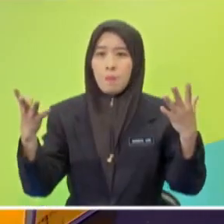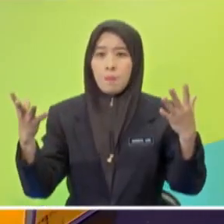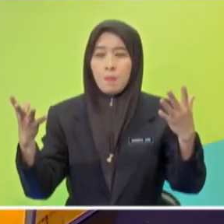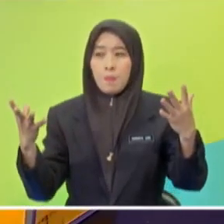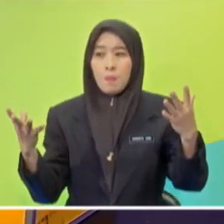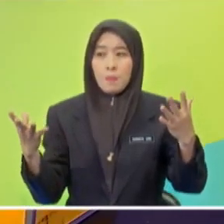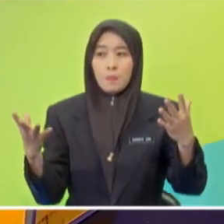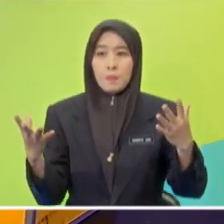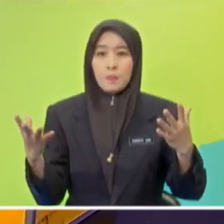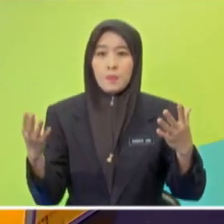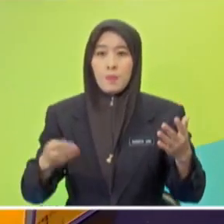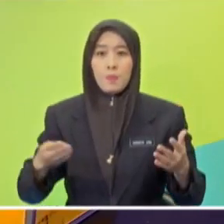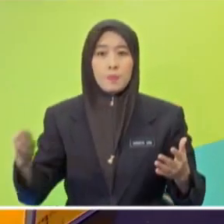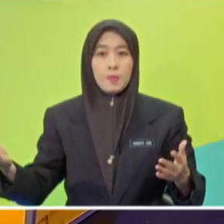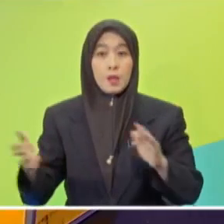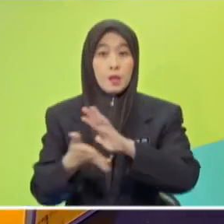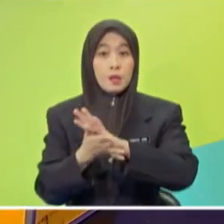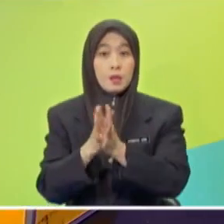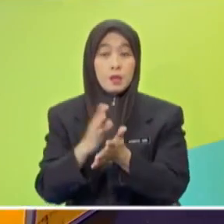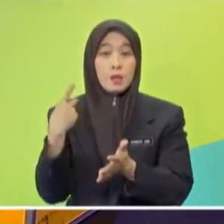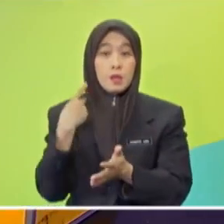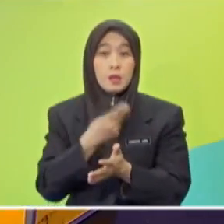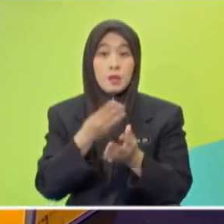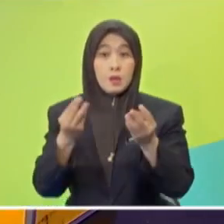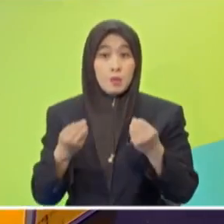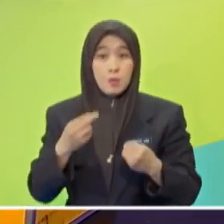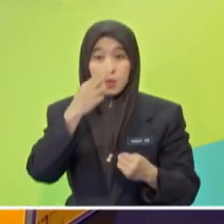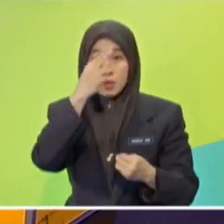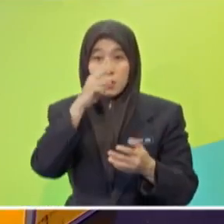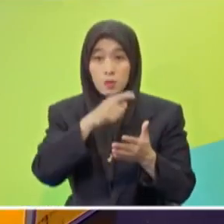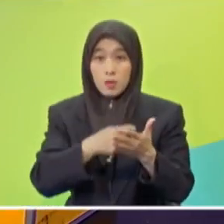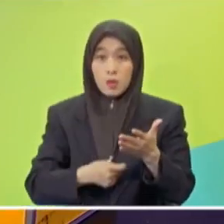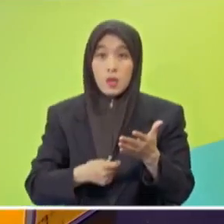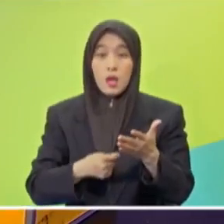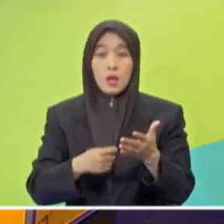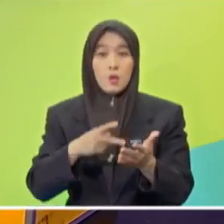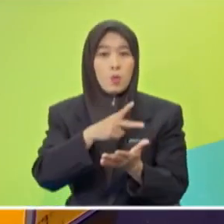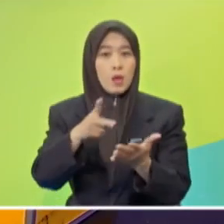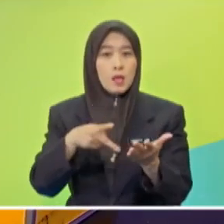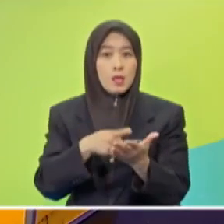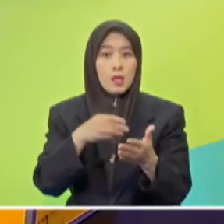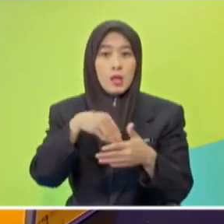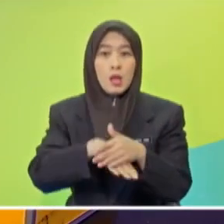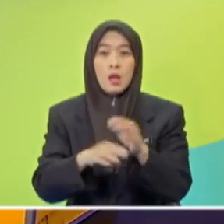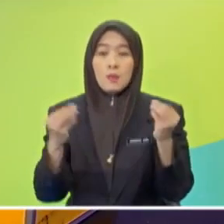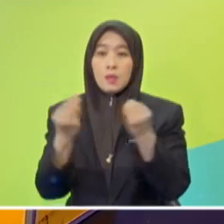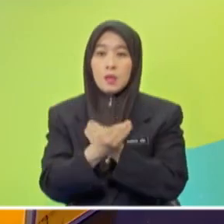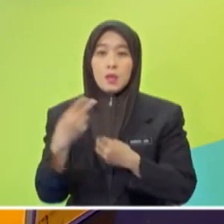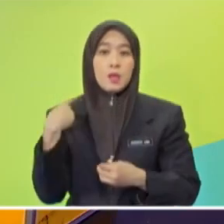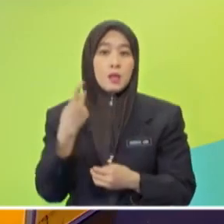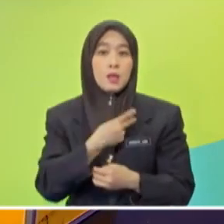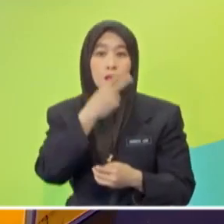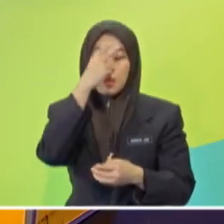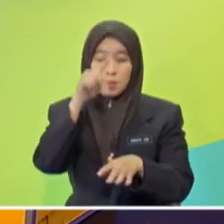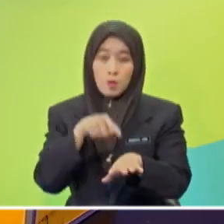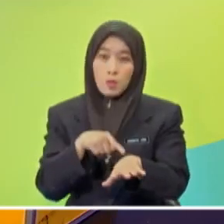jadi kita enggak tengok nilai quantity dalam matematika dalam masuk kalau masuk kita ada nilai